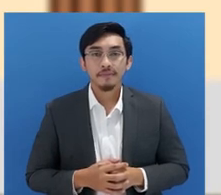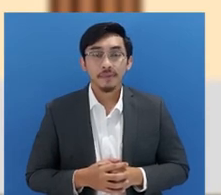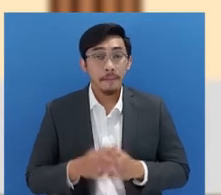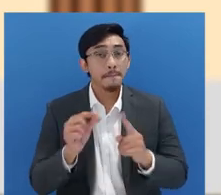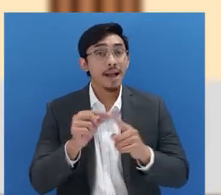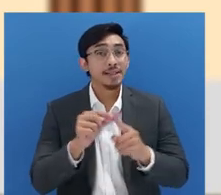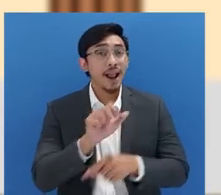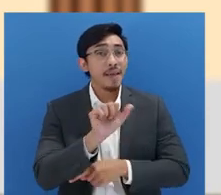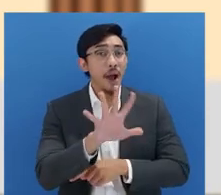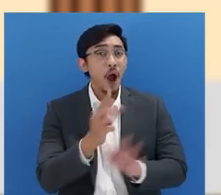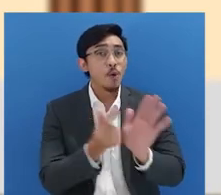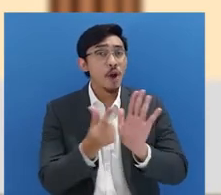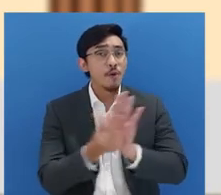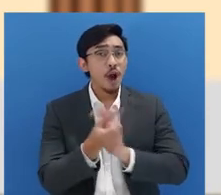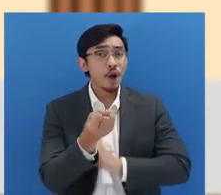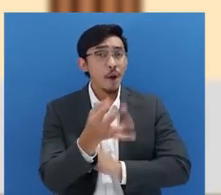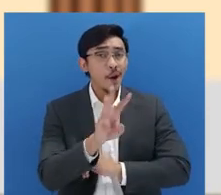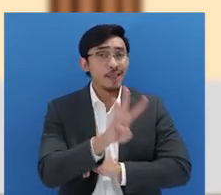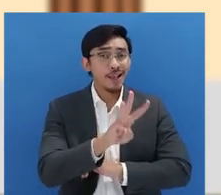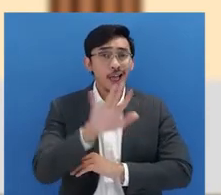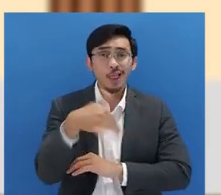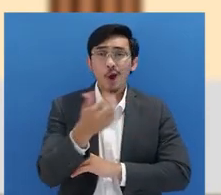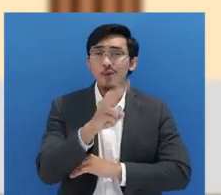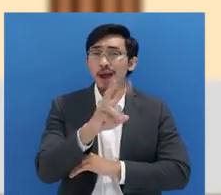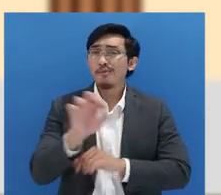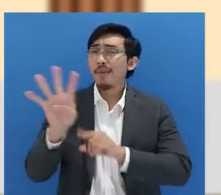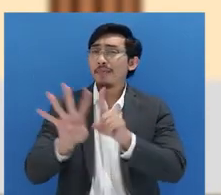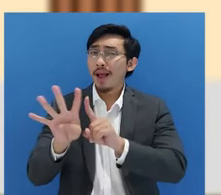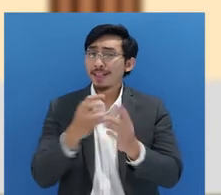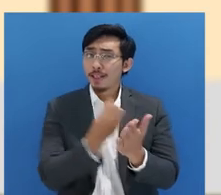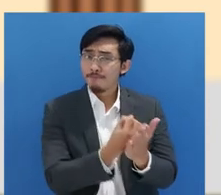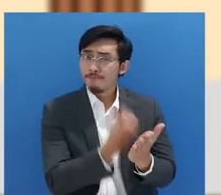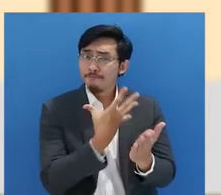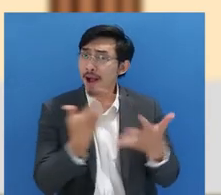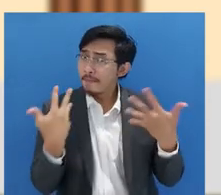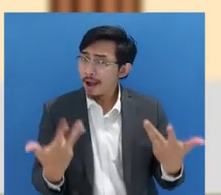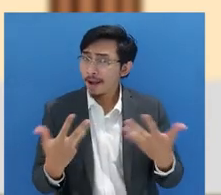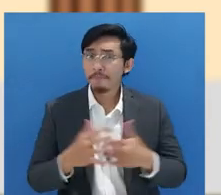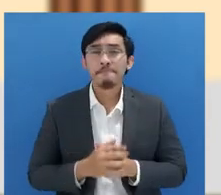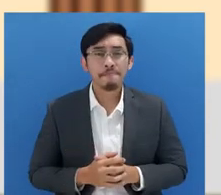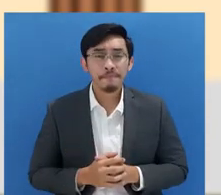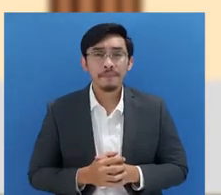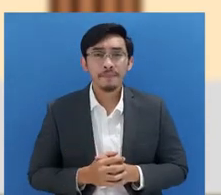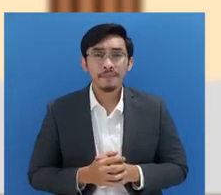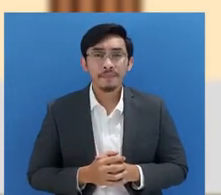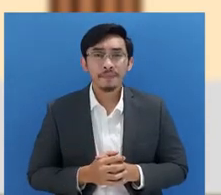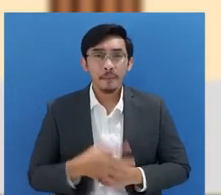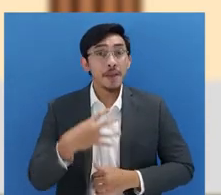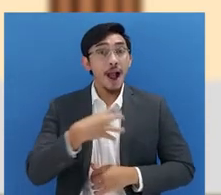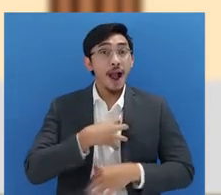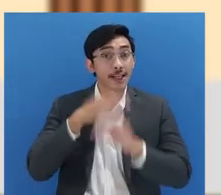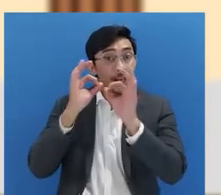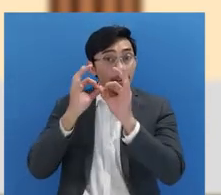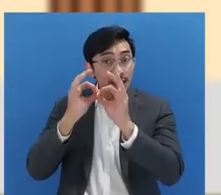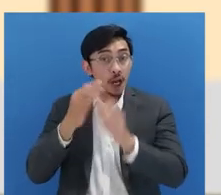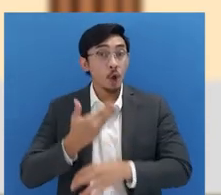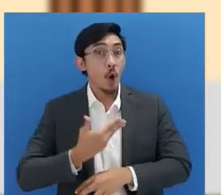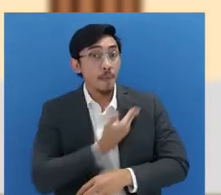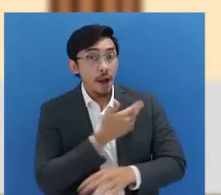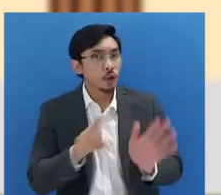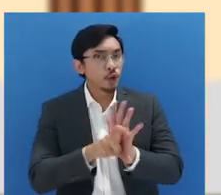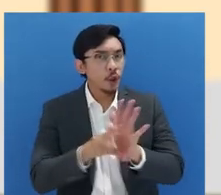Dalam pasal 5 Undang-Undang Nomor 31 tahun 2014 dijelaskan hak-hak saksi dan korban yang diantaranya